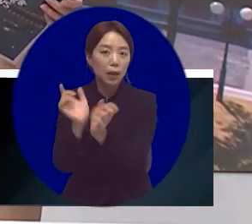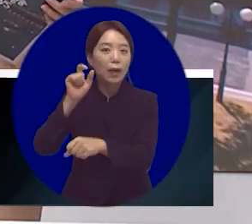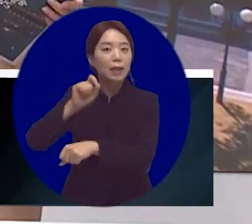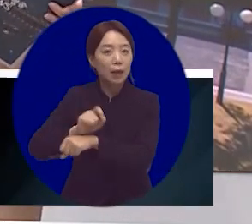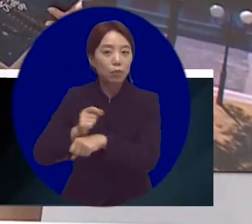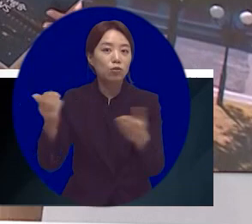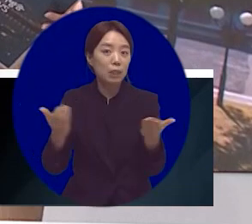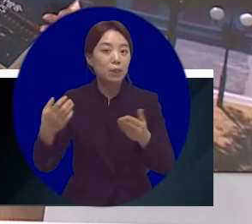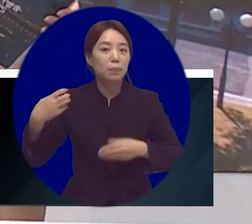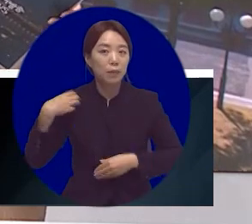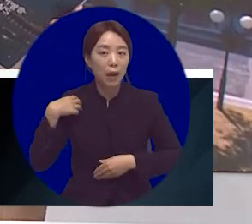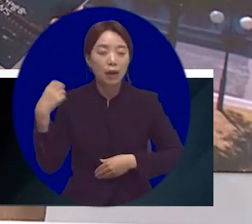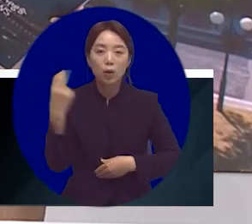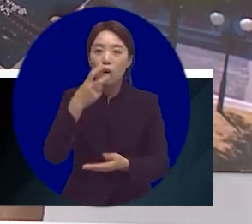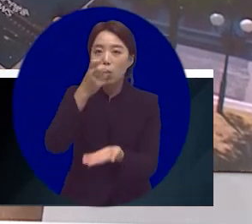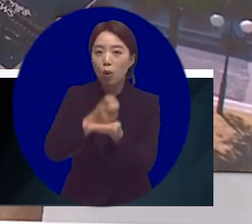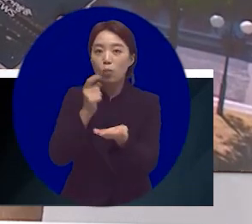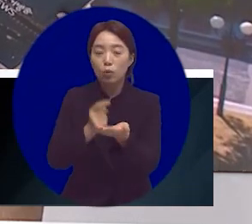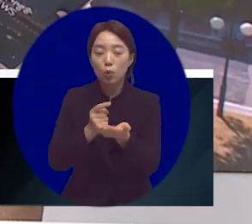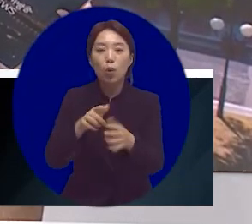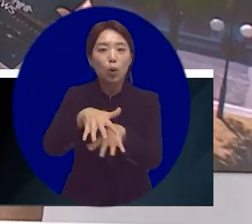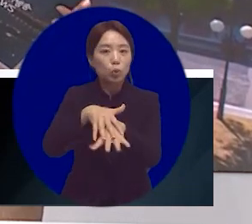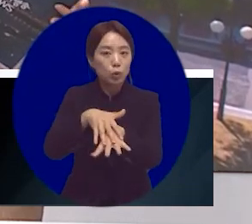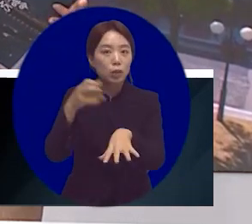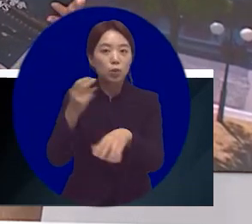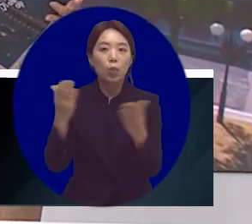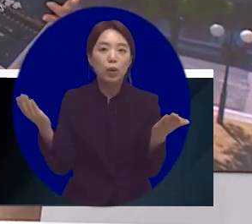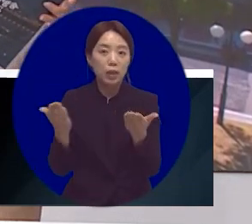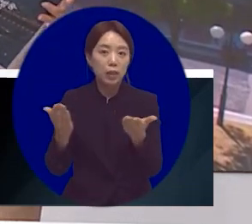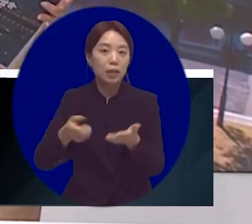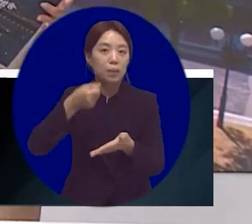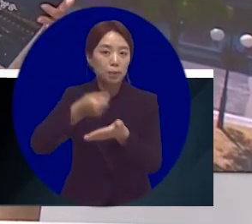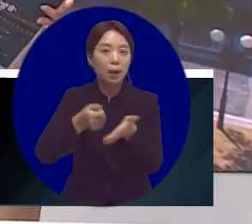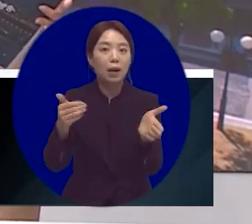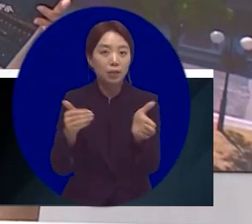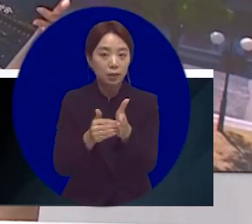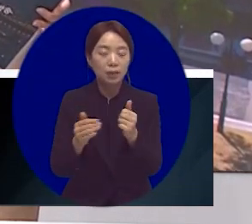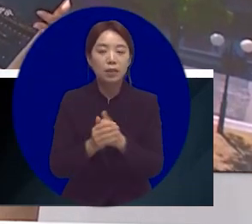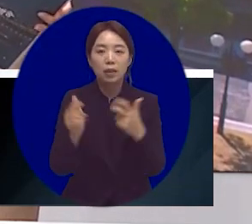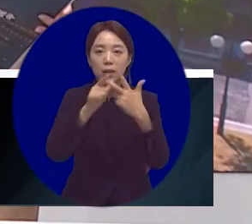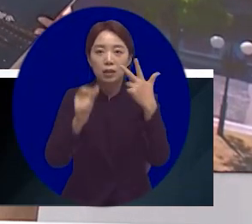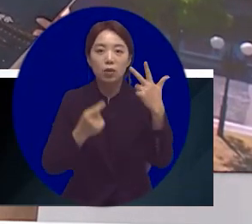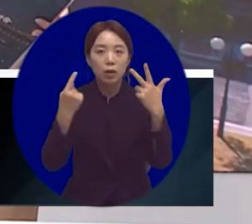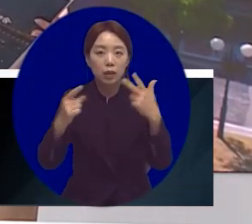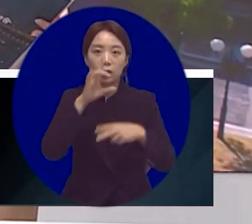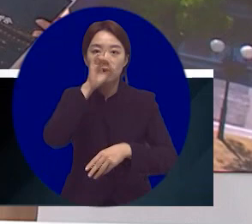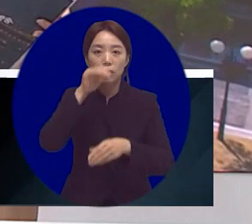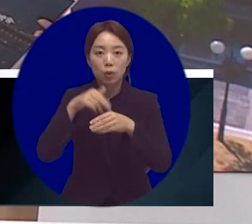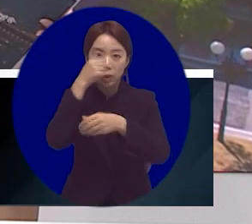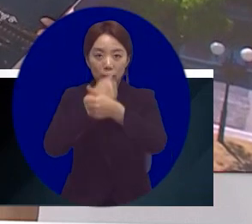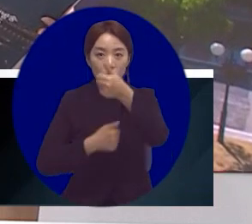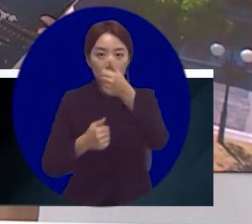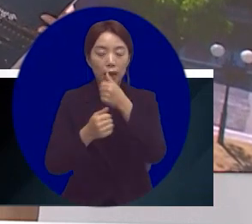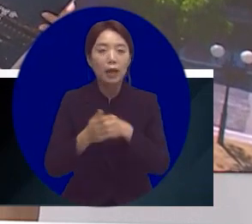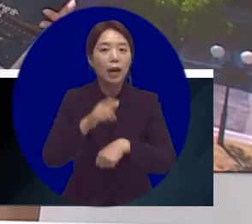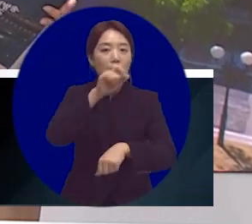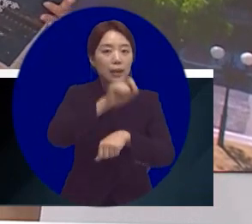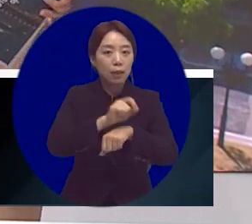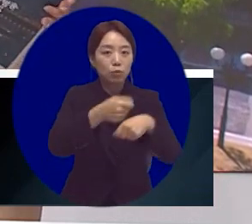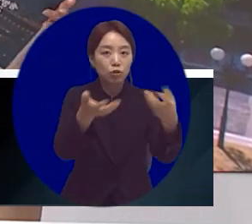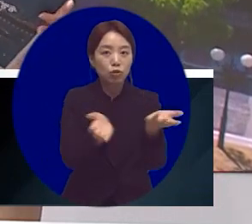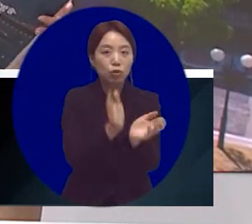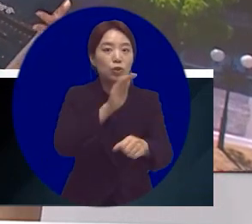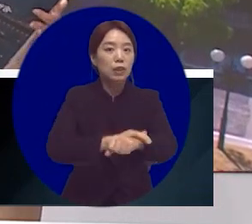관장하고 있으며 법률로 그 조직과 직무를 규정하고 있습니다. 7월 1일 중앙선거관리위원회가 사무처